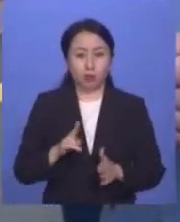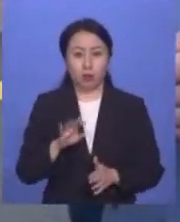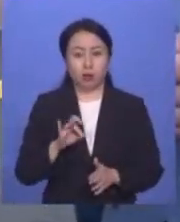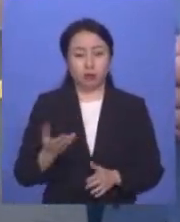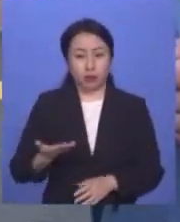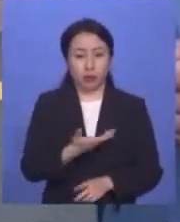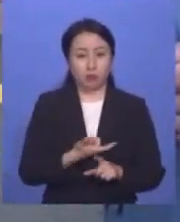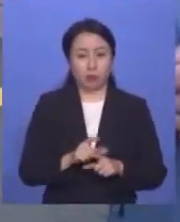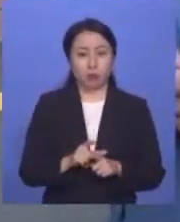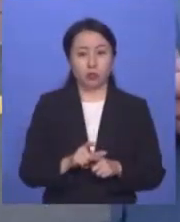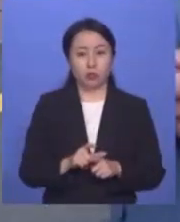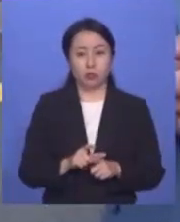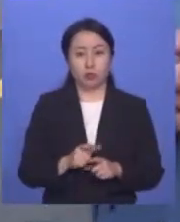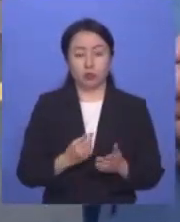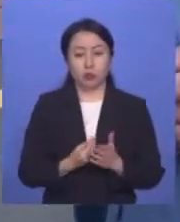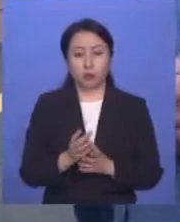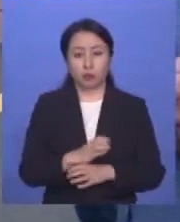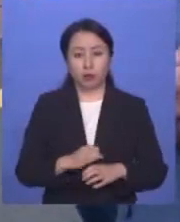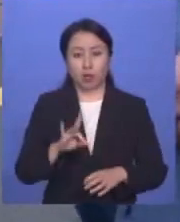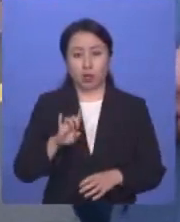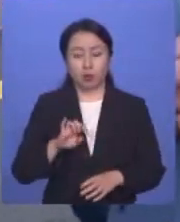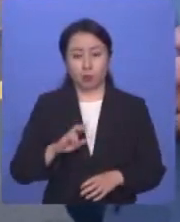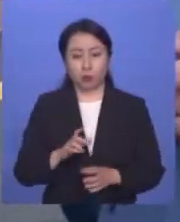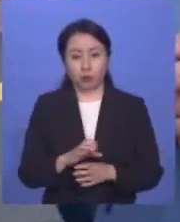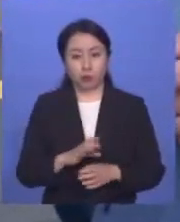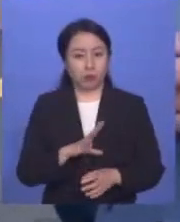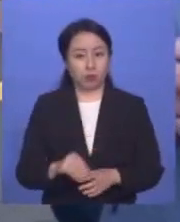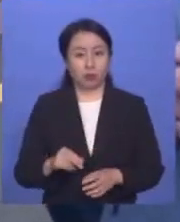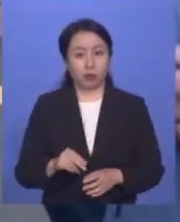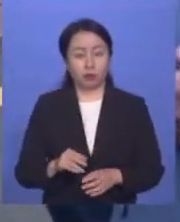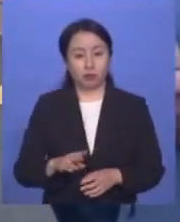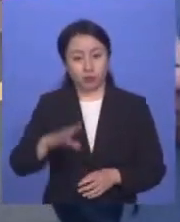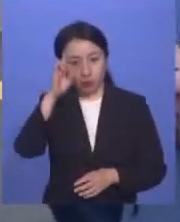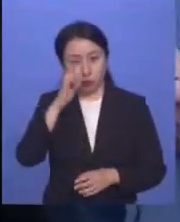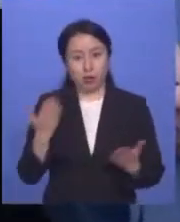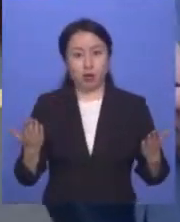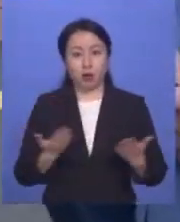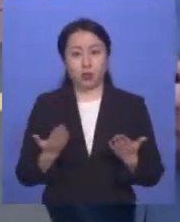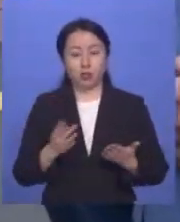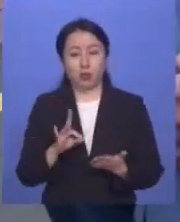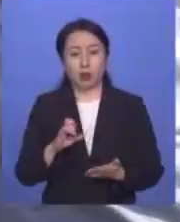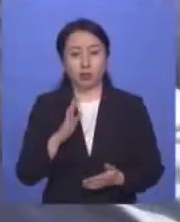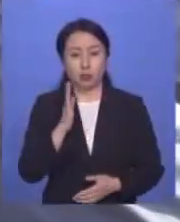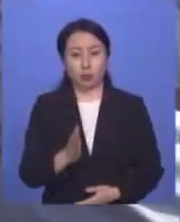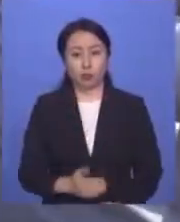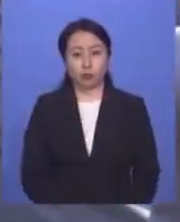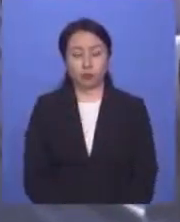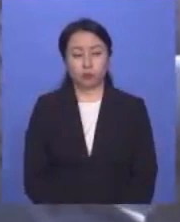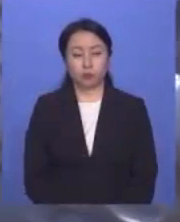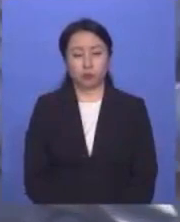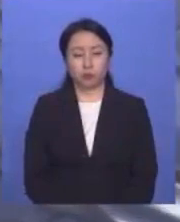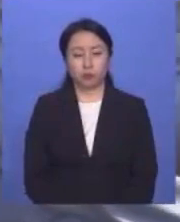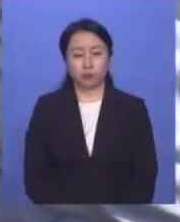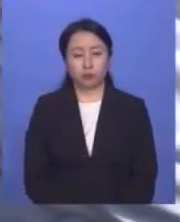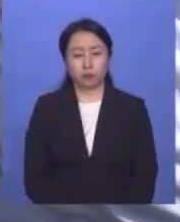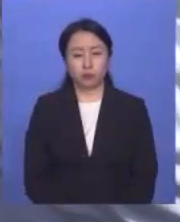Бұл бізге өз кезегінде әсер етуде. Рубль бір орында тұрған жоқ. Бұған үкімет тарапынан қандай да бір реакция бола ма? По зоне и могли,